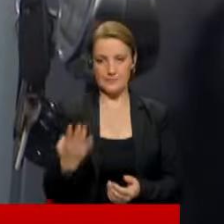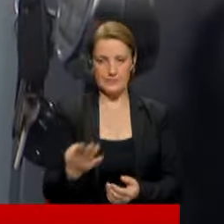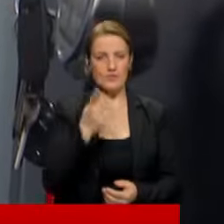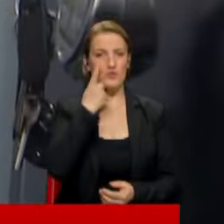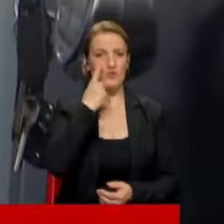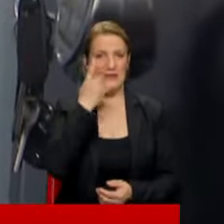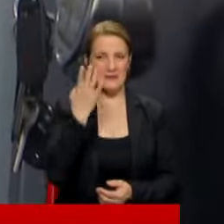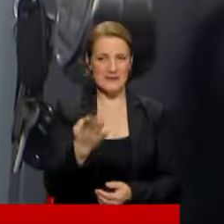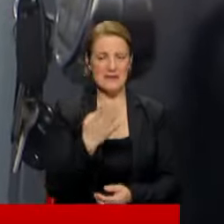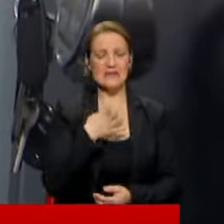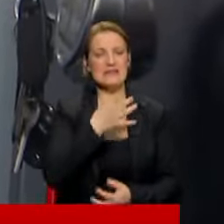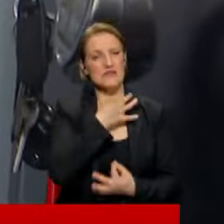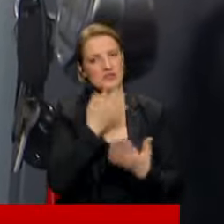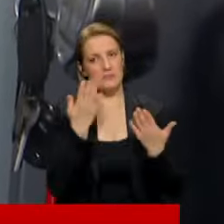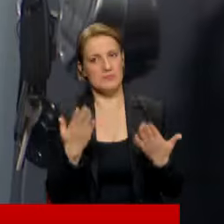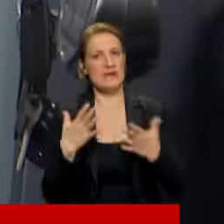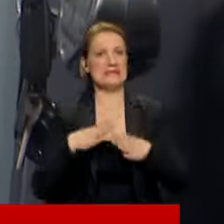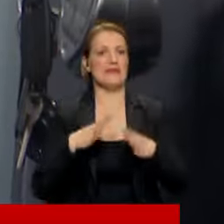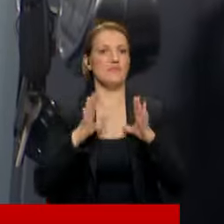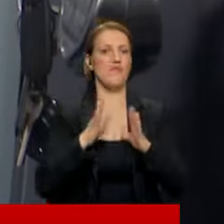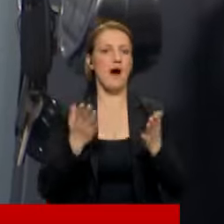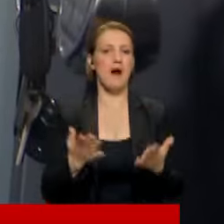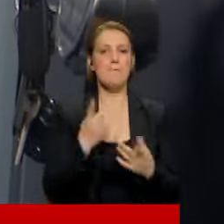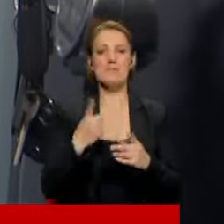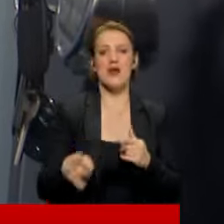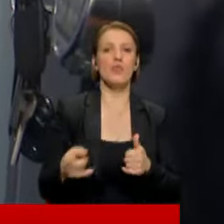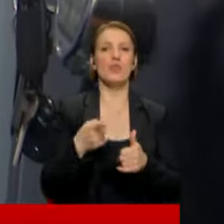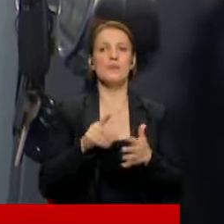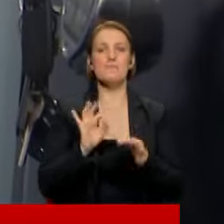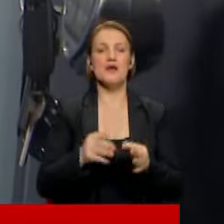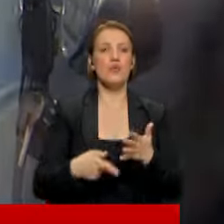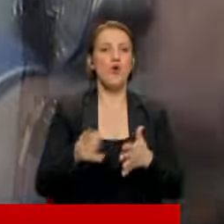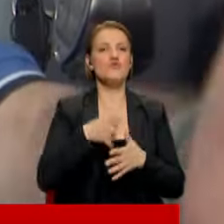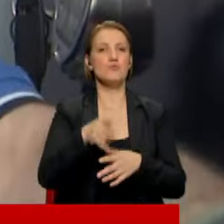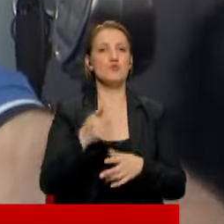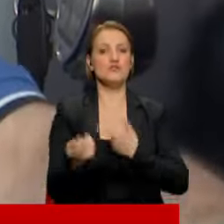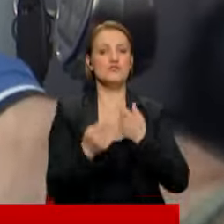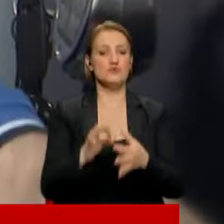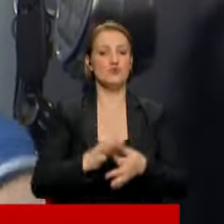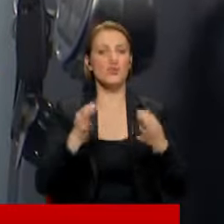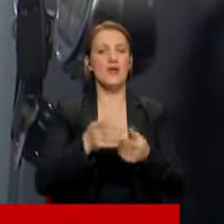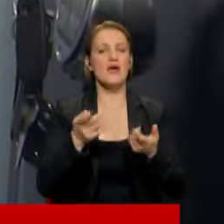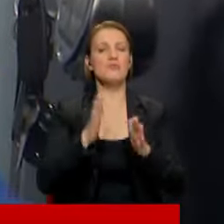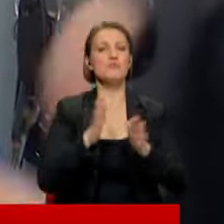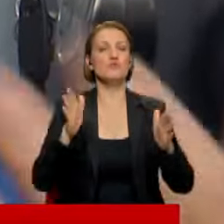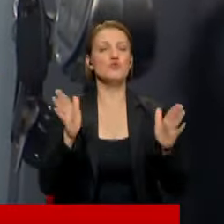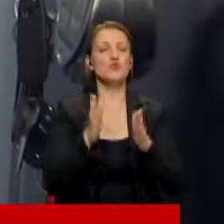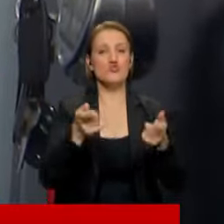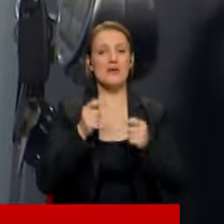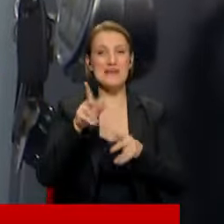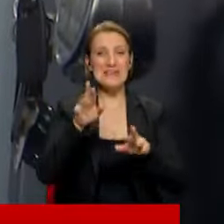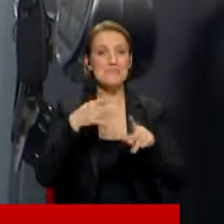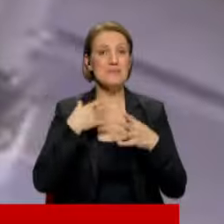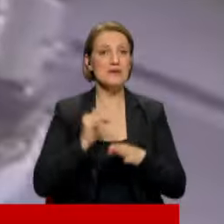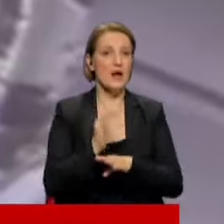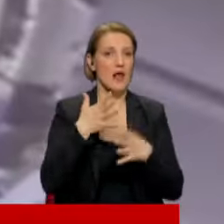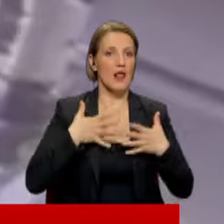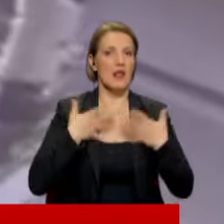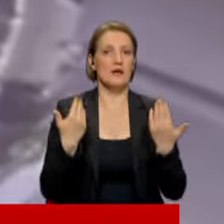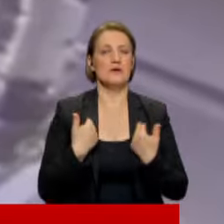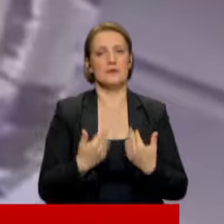hükümetimiz istirhamım var dileğimiz var ki yani bir an evvel bu işleri halletsin çekmecede olan olay gibi yaşamak